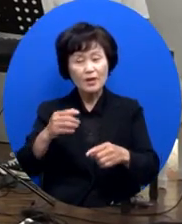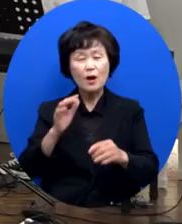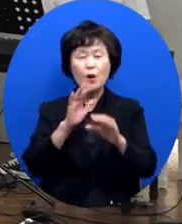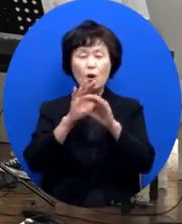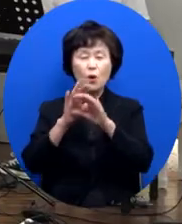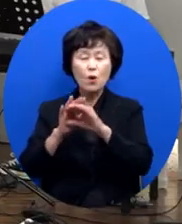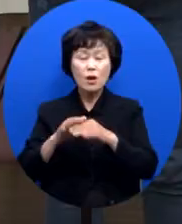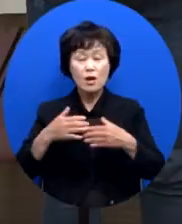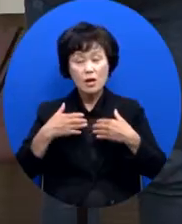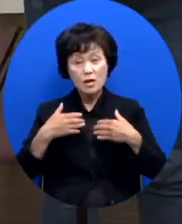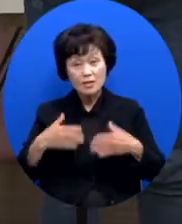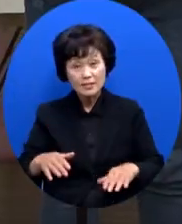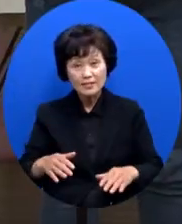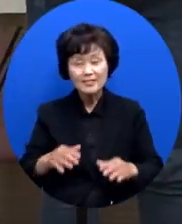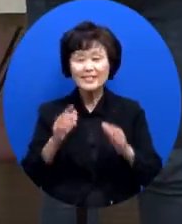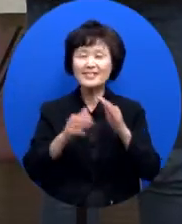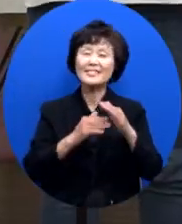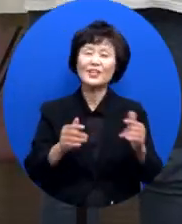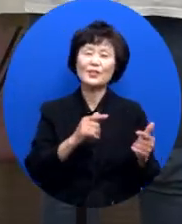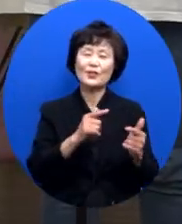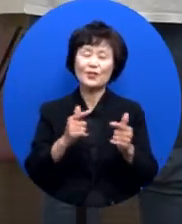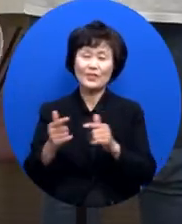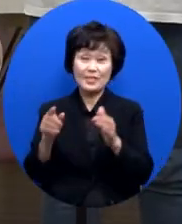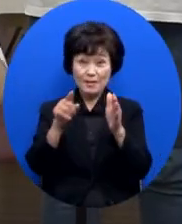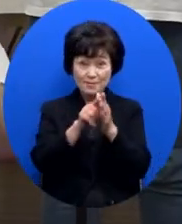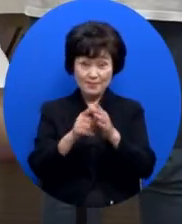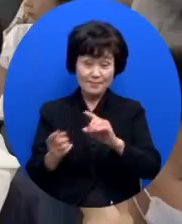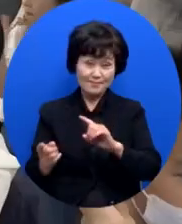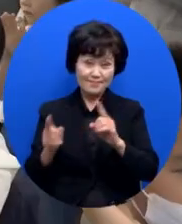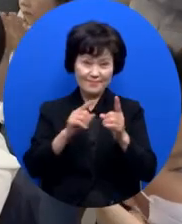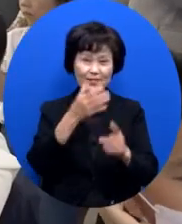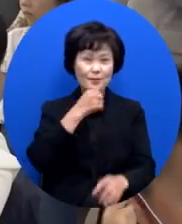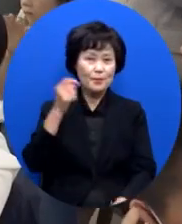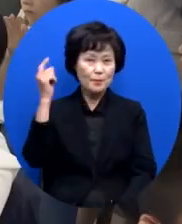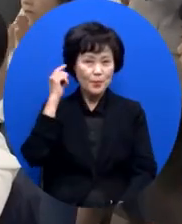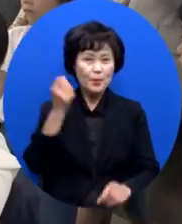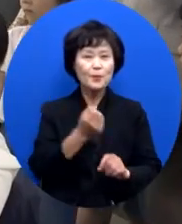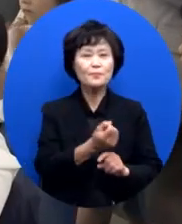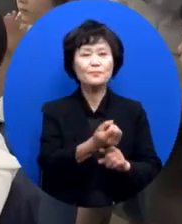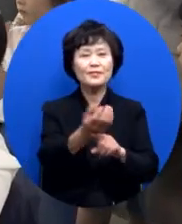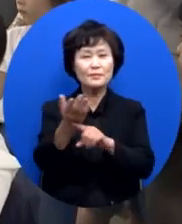부울경 지역 중국인 성도들의 신앙 회복과 복음 전파를 위해 마련됐습니다.